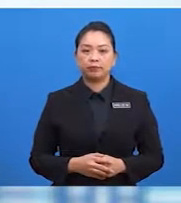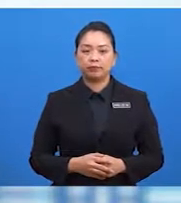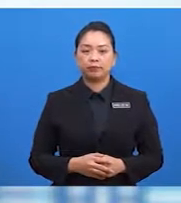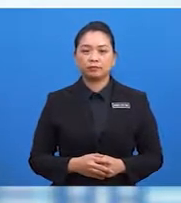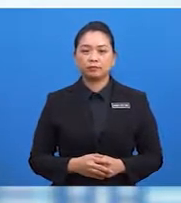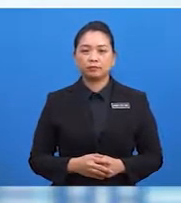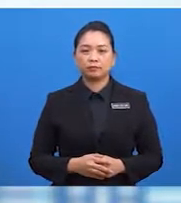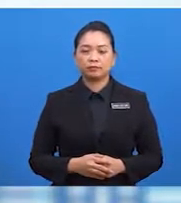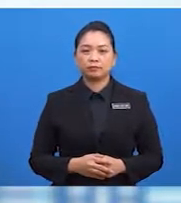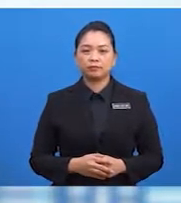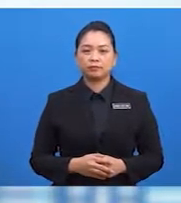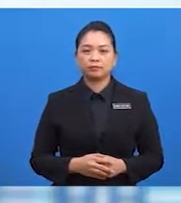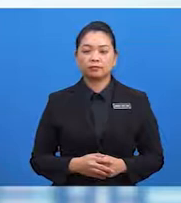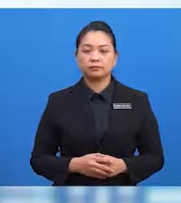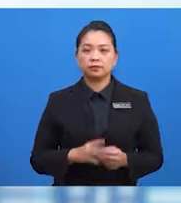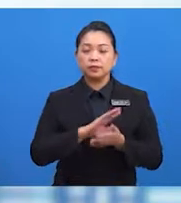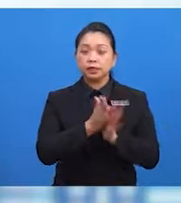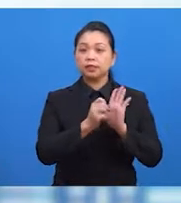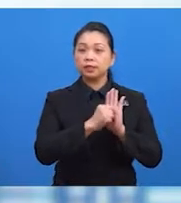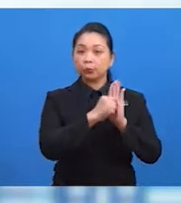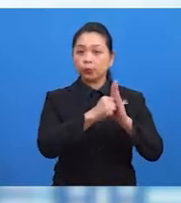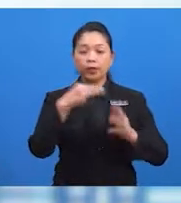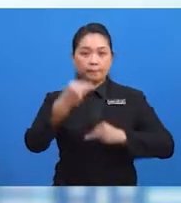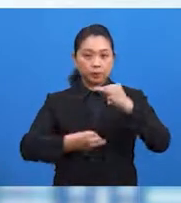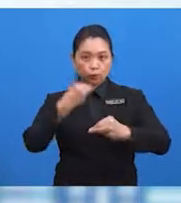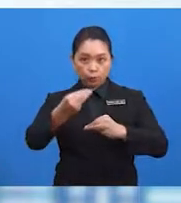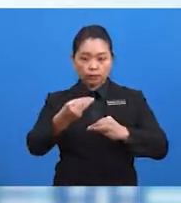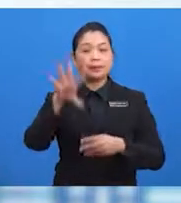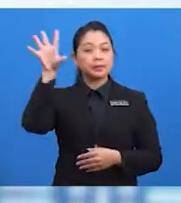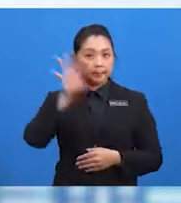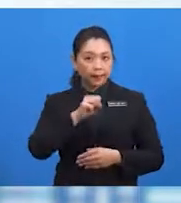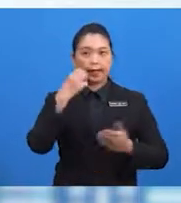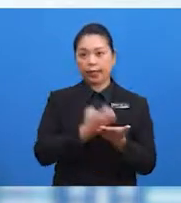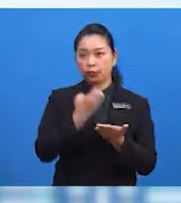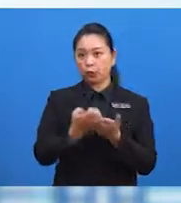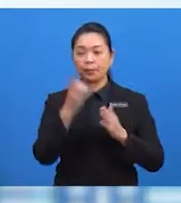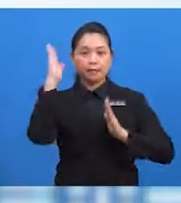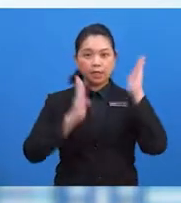juga menjadi simbol kemajuan dan pencapaian ekonomi Malaysia.